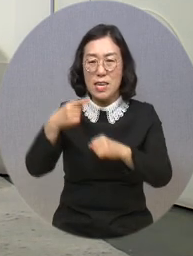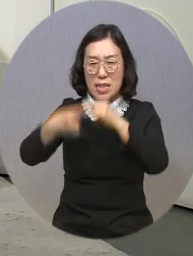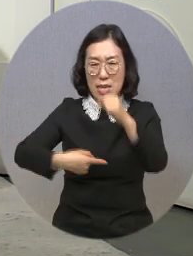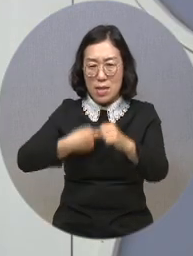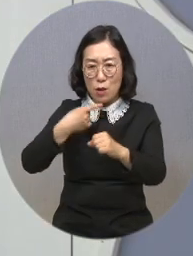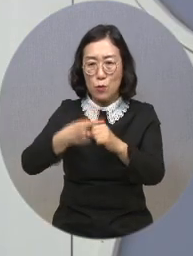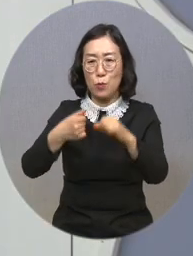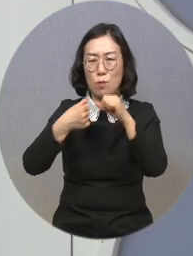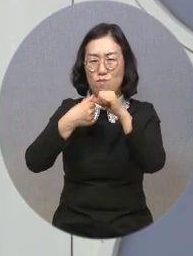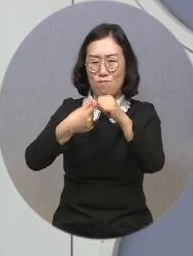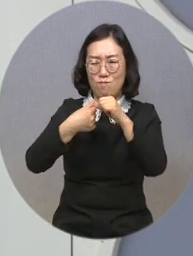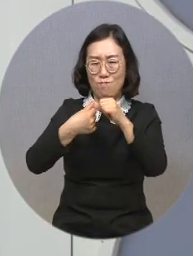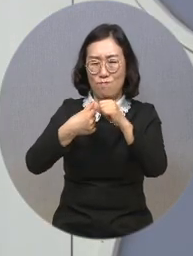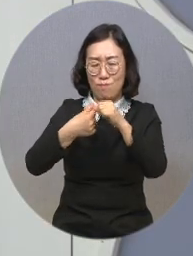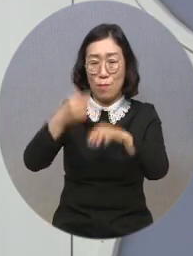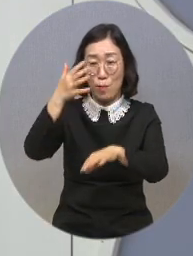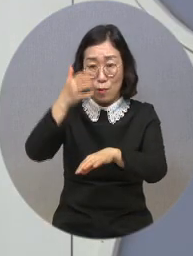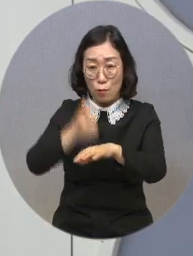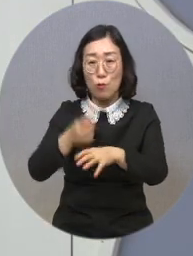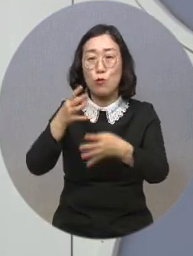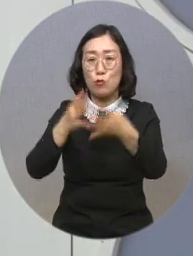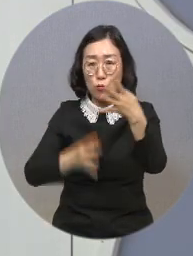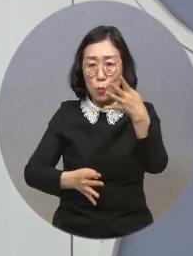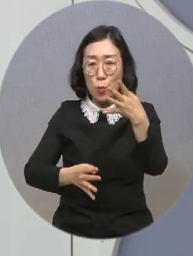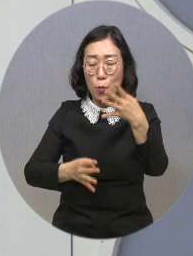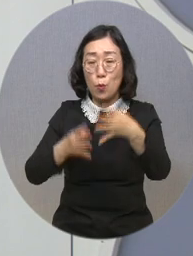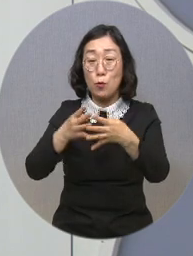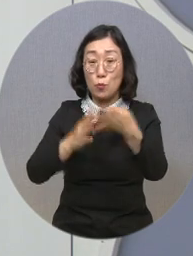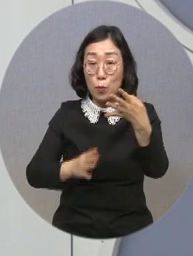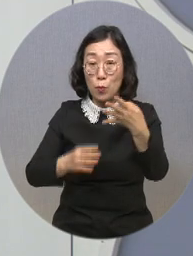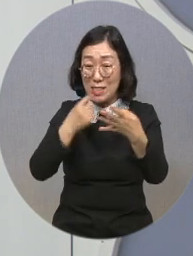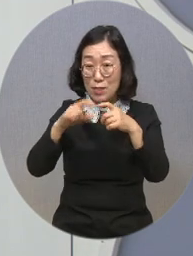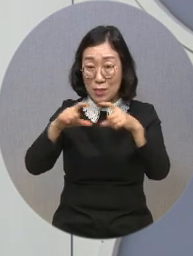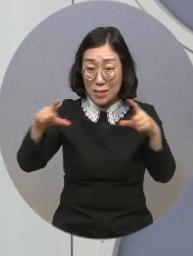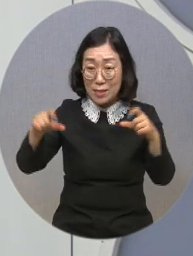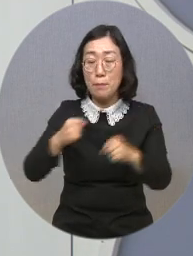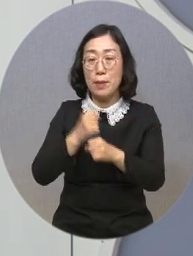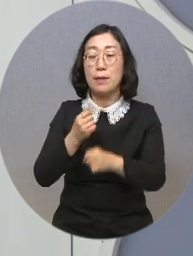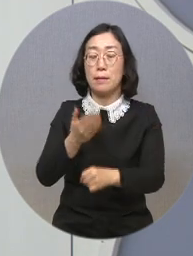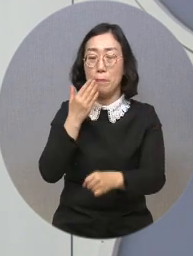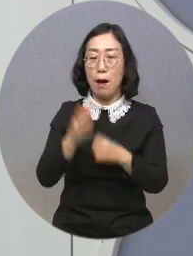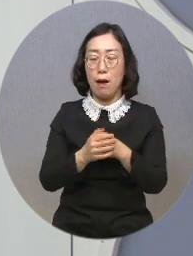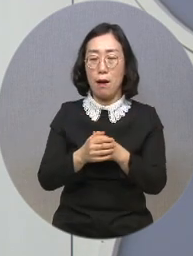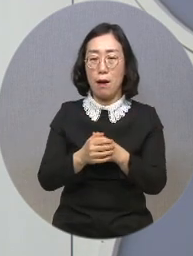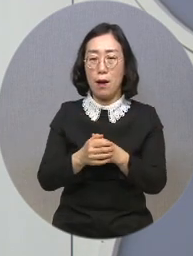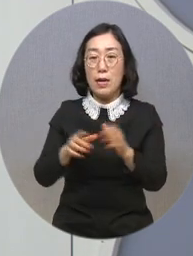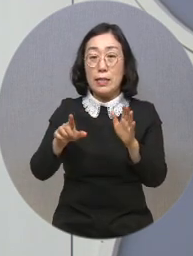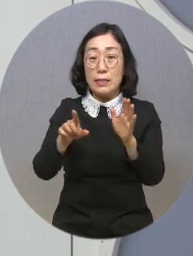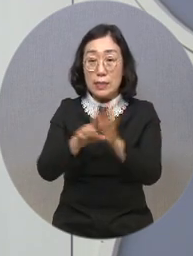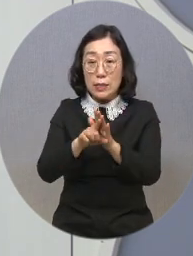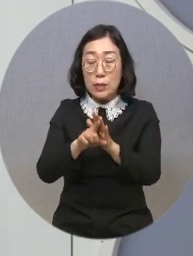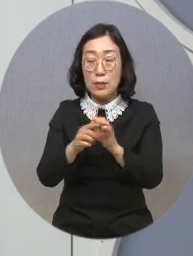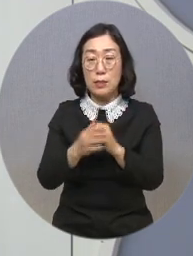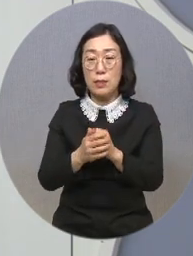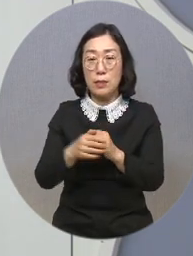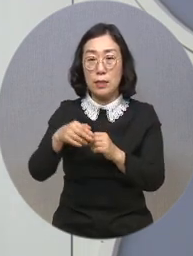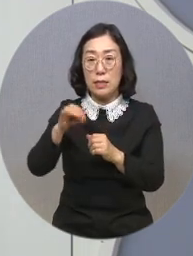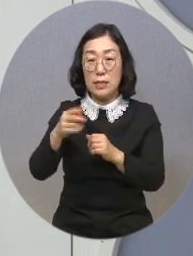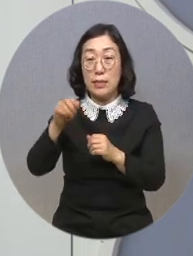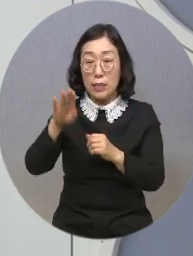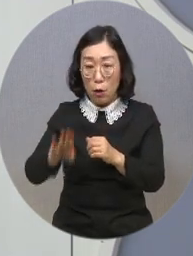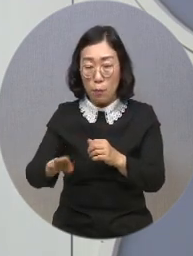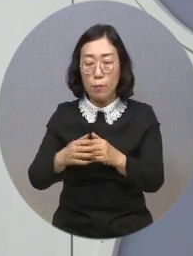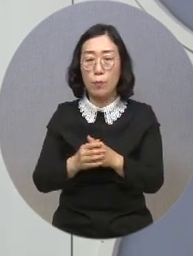싸웠어요. 그래가지고 수표를 발행하게 해드렸습니다. 그랬더니 이제 새마을금고 신협이 금융기관에서 위상이 딱